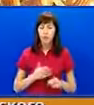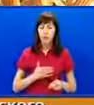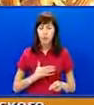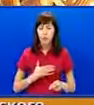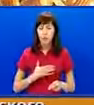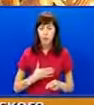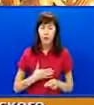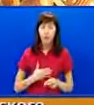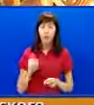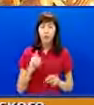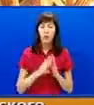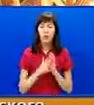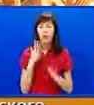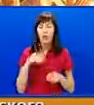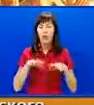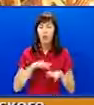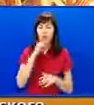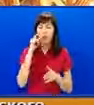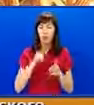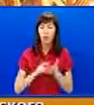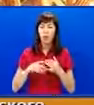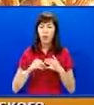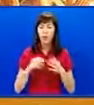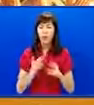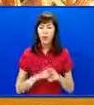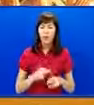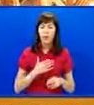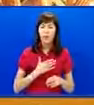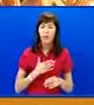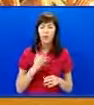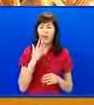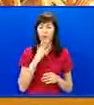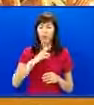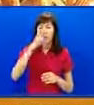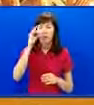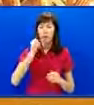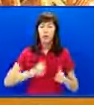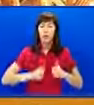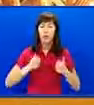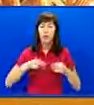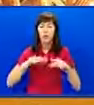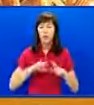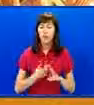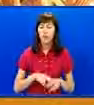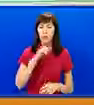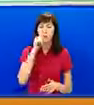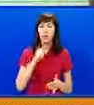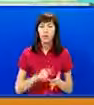бы ни были, в первую очередь решаем вопрос пассивных земель. Так совместно с зарубежными странами стараемся решить этот